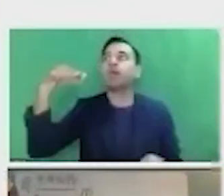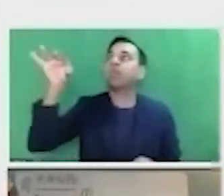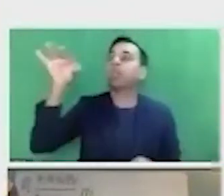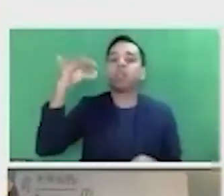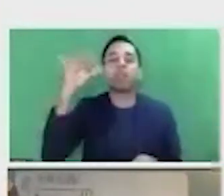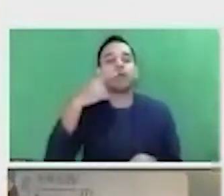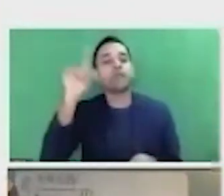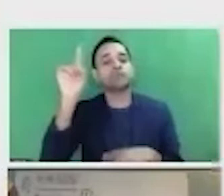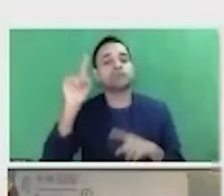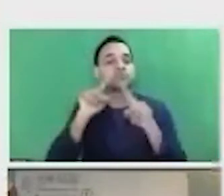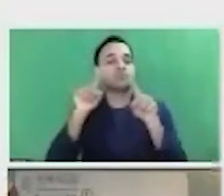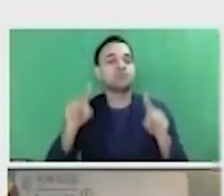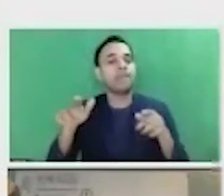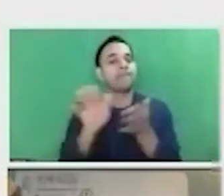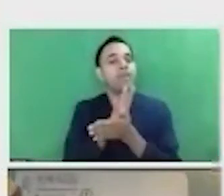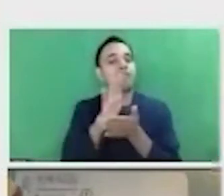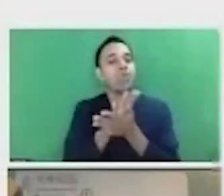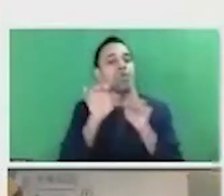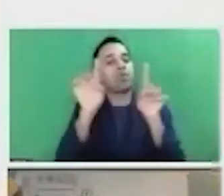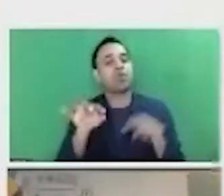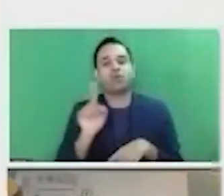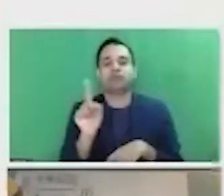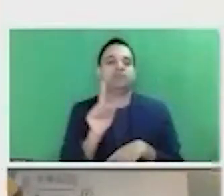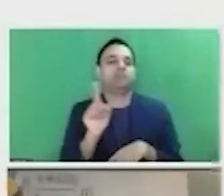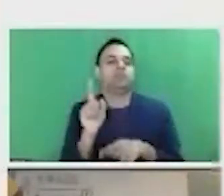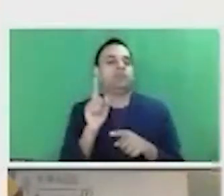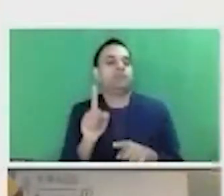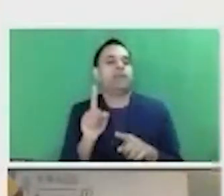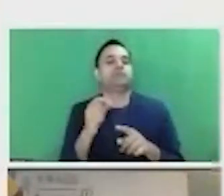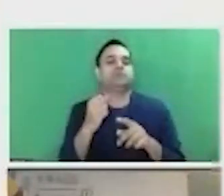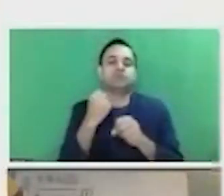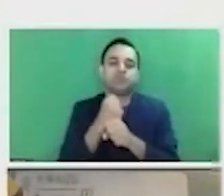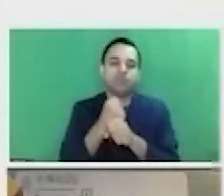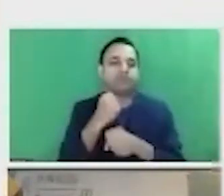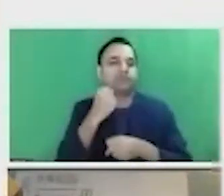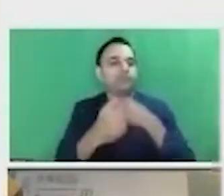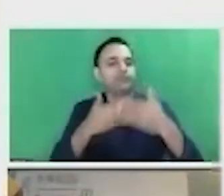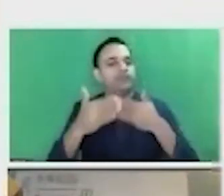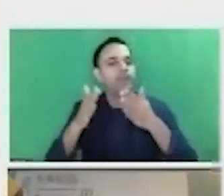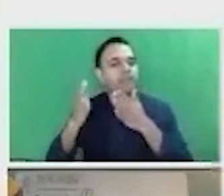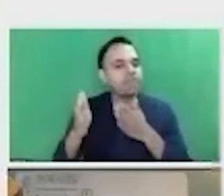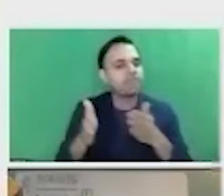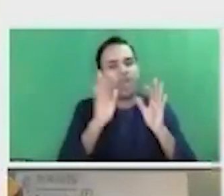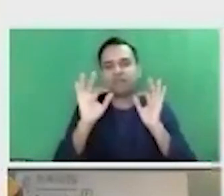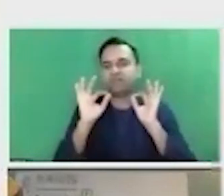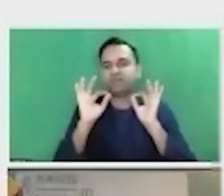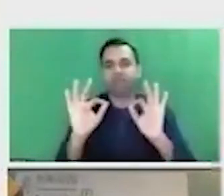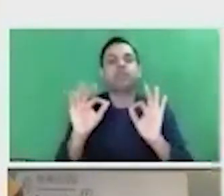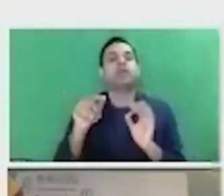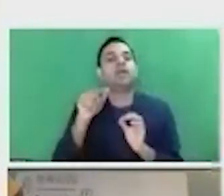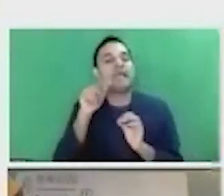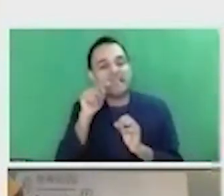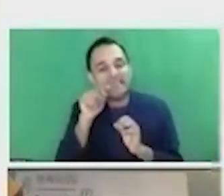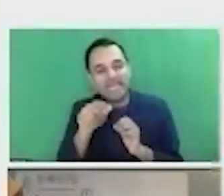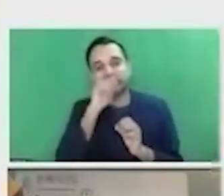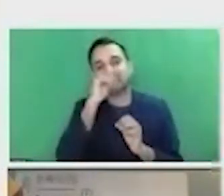والجميع وأن يكون لدينا خطة ولكن هذه ستكون على الرف ستكون نحتاج إلى